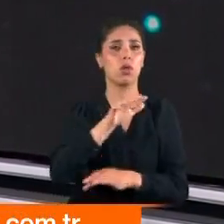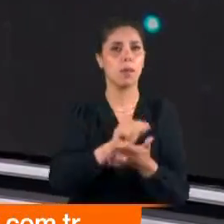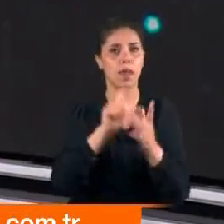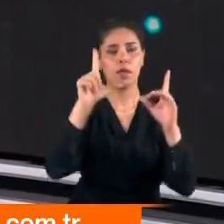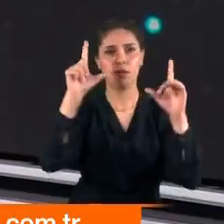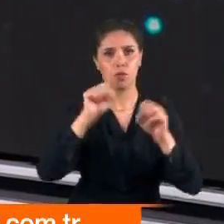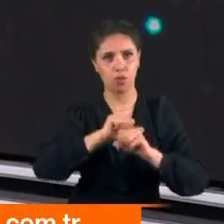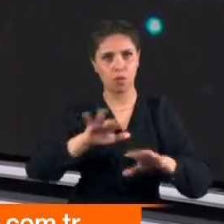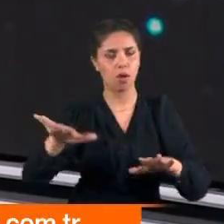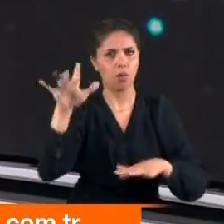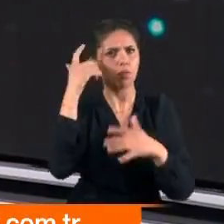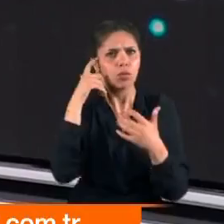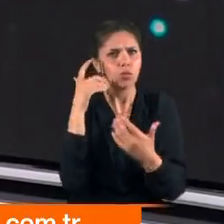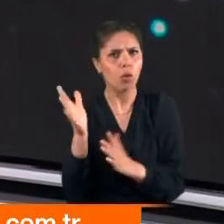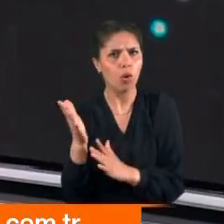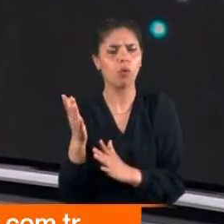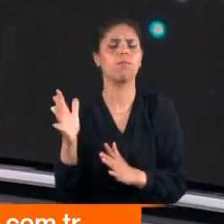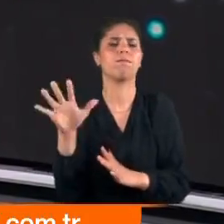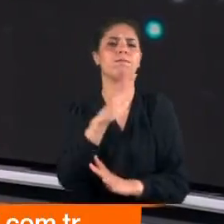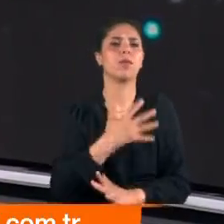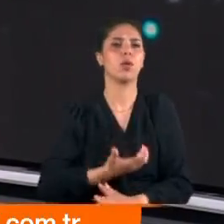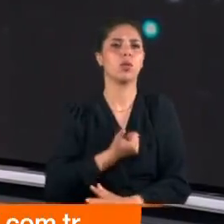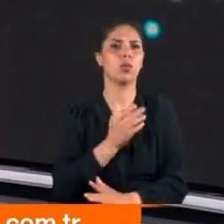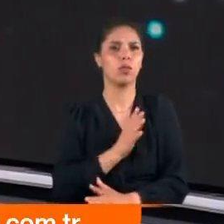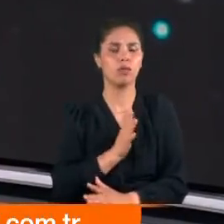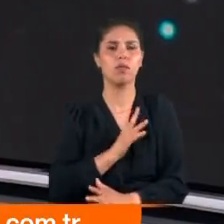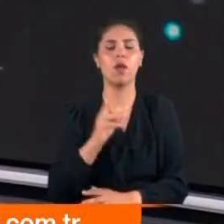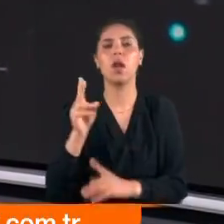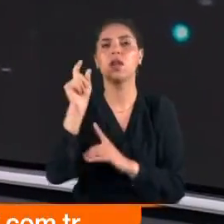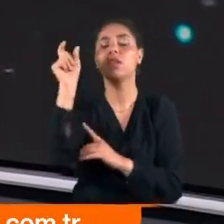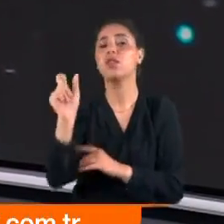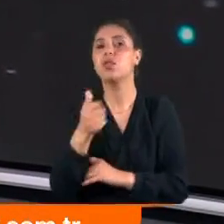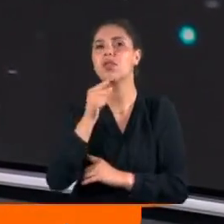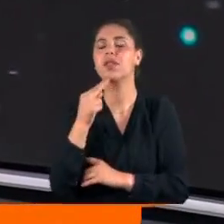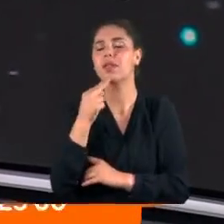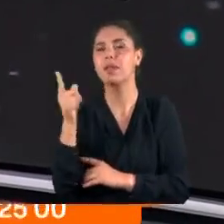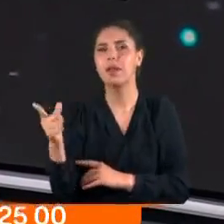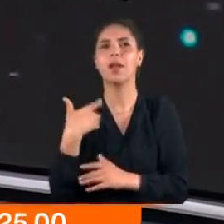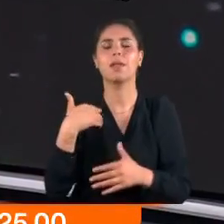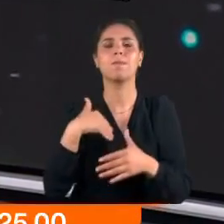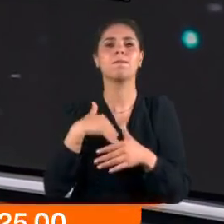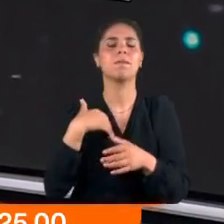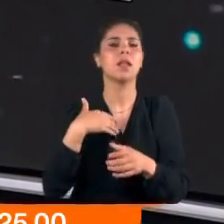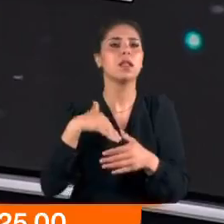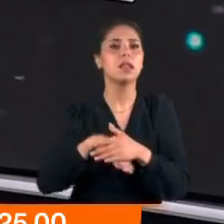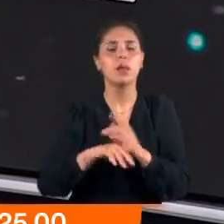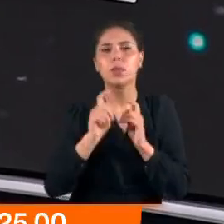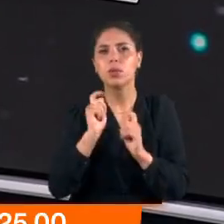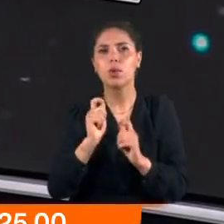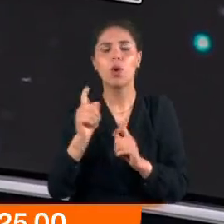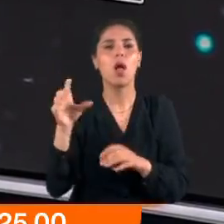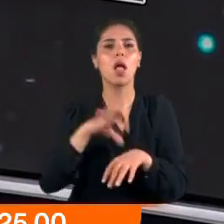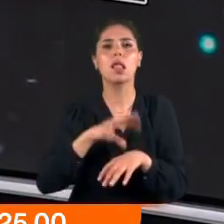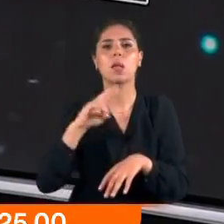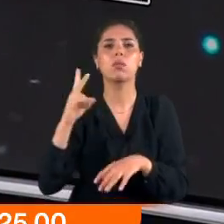fotoğrafı görenleri hayrete düşürdü, bir o kadar da üzdü. Karaca, saklamak artık daha zor gelmeye başladı diyerek hastalığını